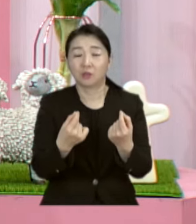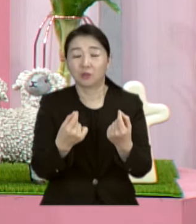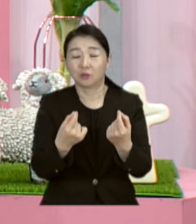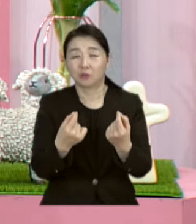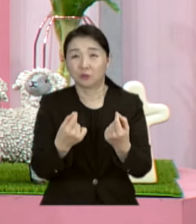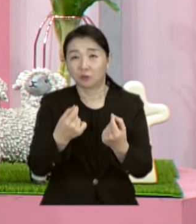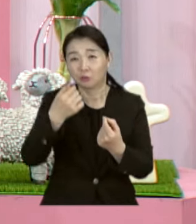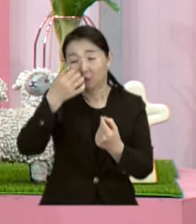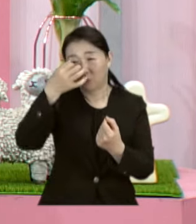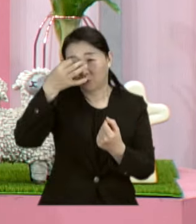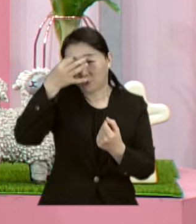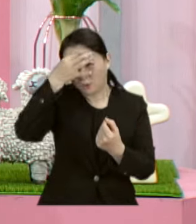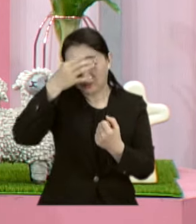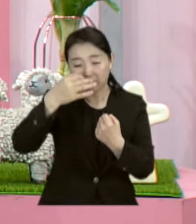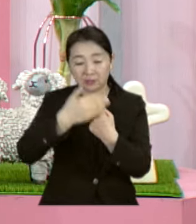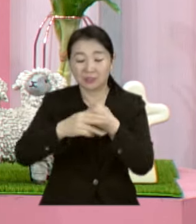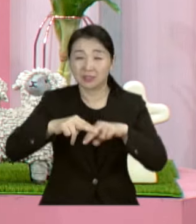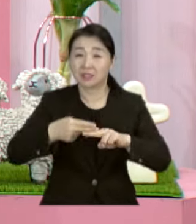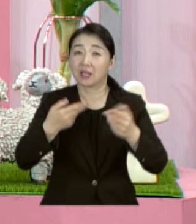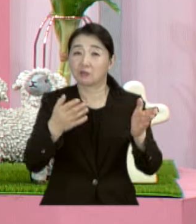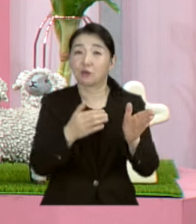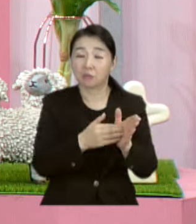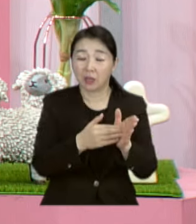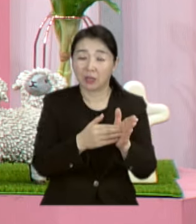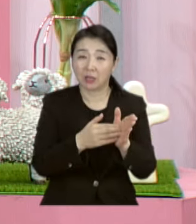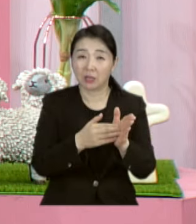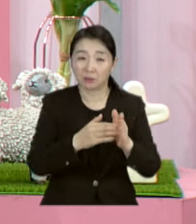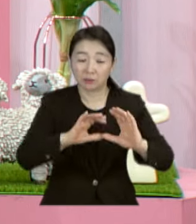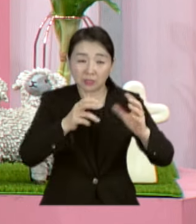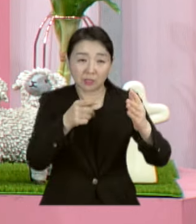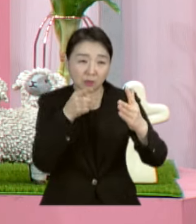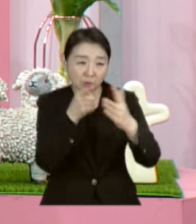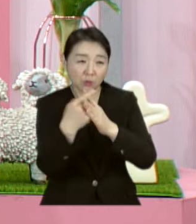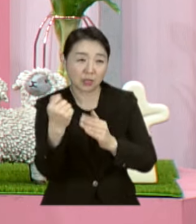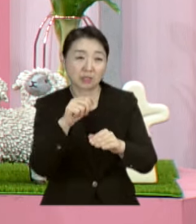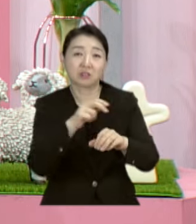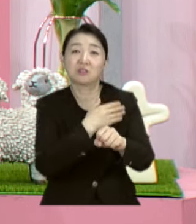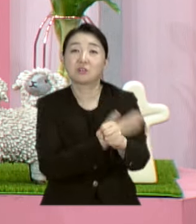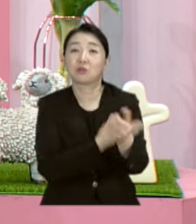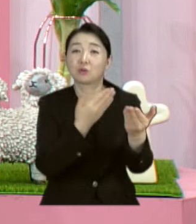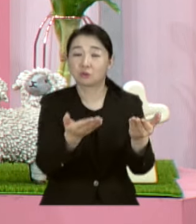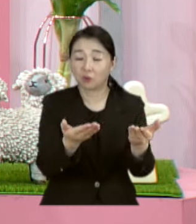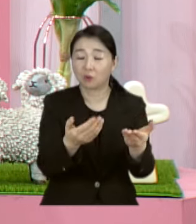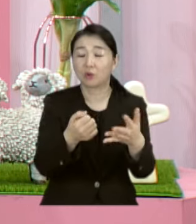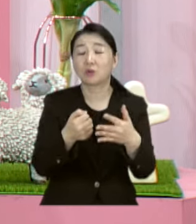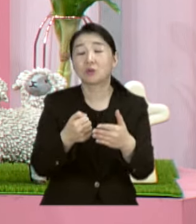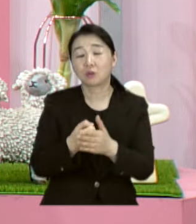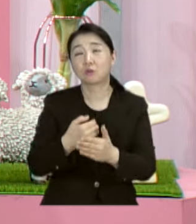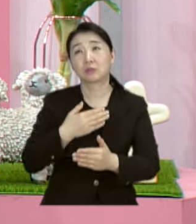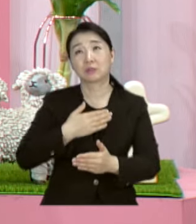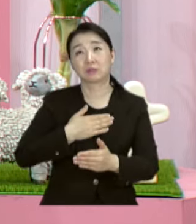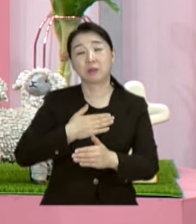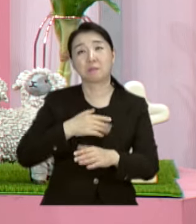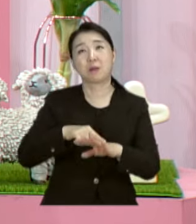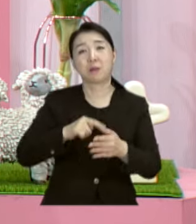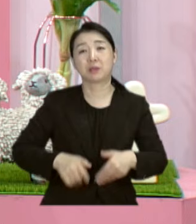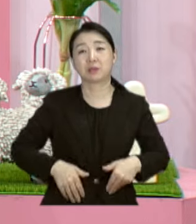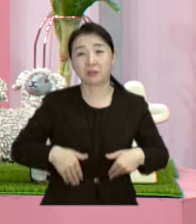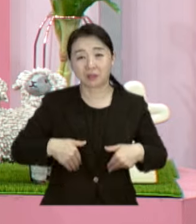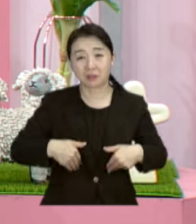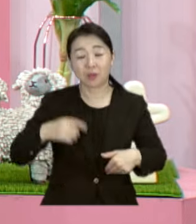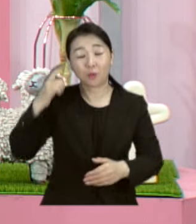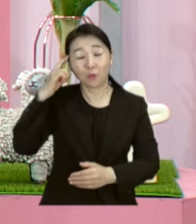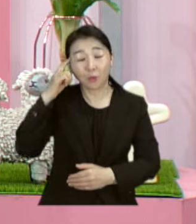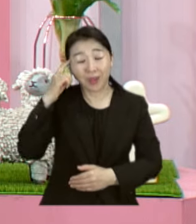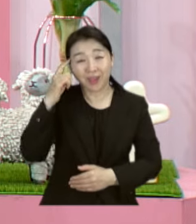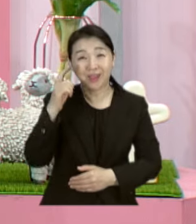쓰임을 받는가에 대해서 감격할 수 있도록 네. 남다른 은혜를 주셔서 네. 저는 시대를 통찰할 수 있는 능력과 특별히 그면서도